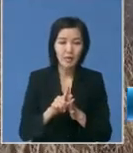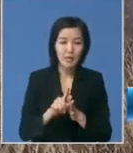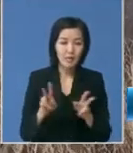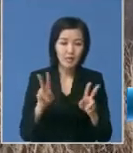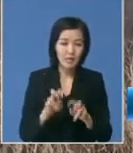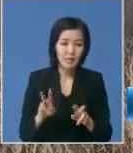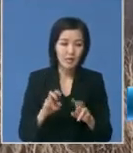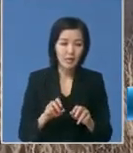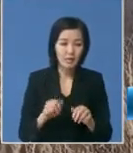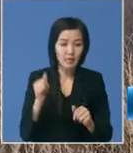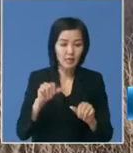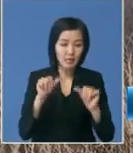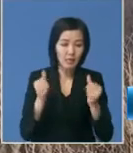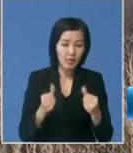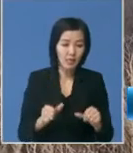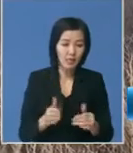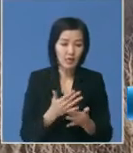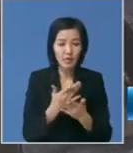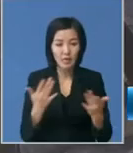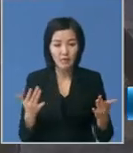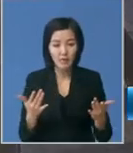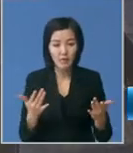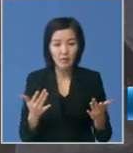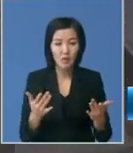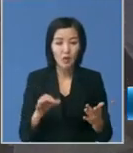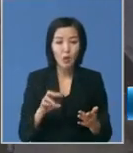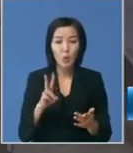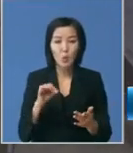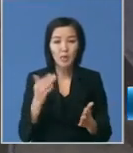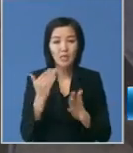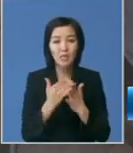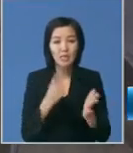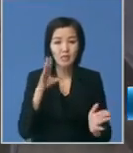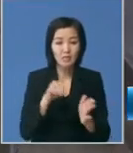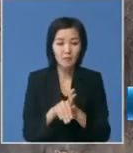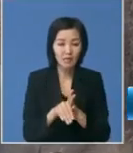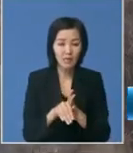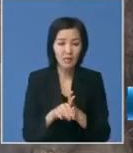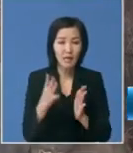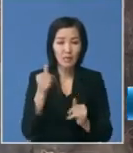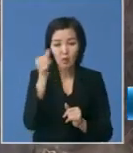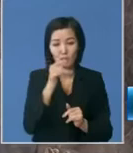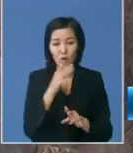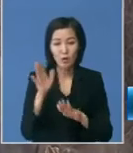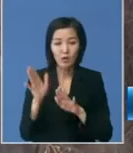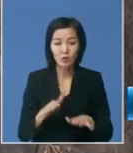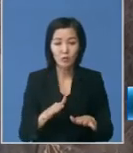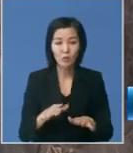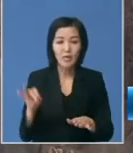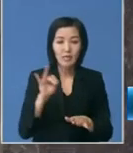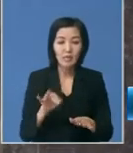ескерткіштерге тола аумақ ЮНЕСКО-ның бүкіл әлемдік мұралар тізіміне енді. Араға 5 жыл салып тарихи мұраны сақтау